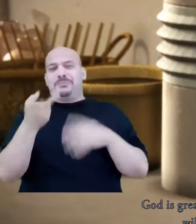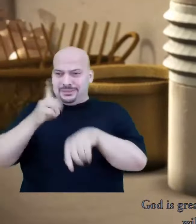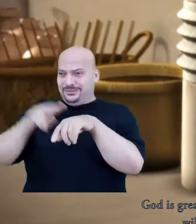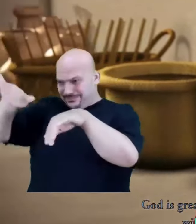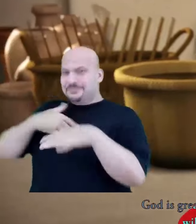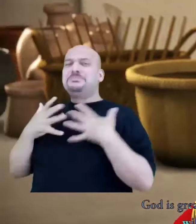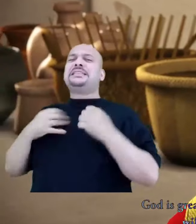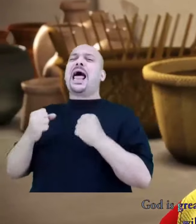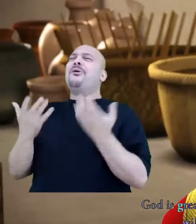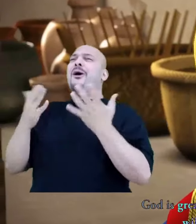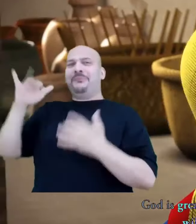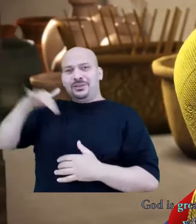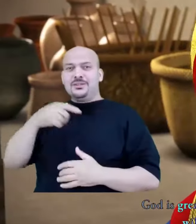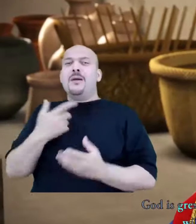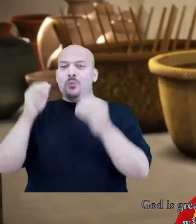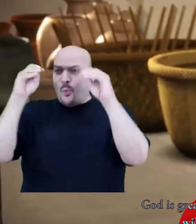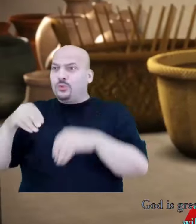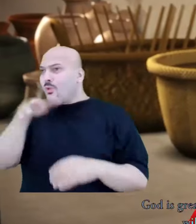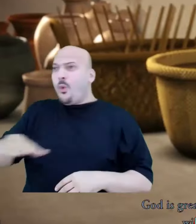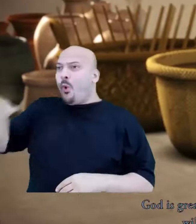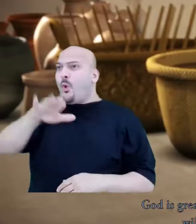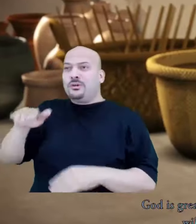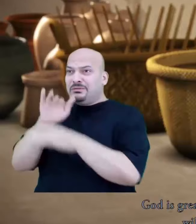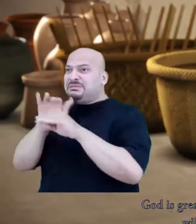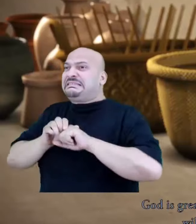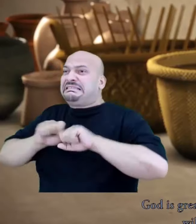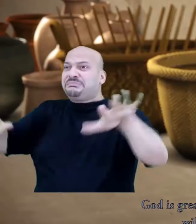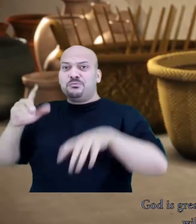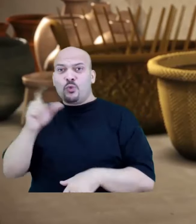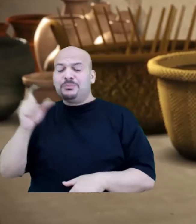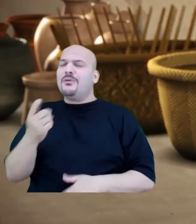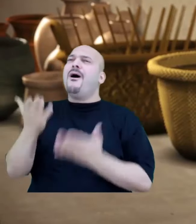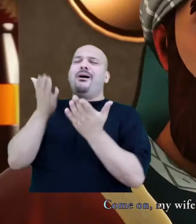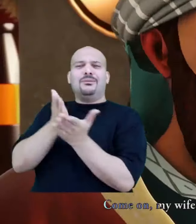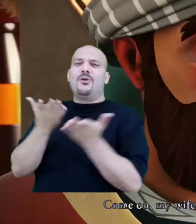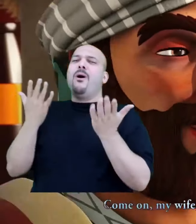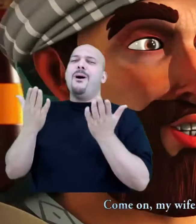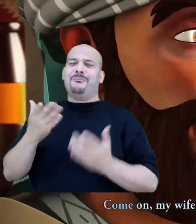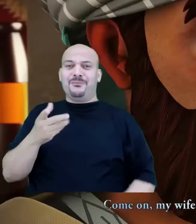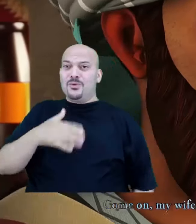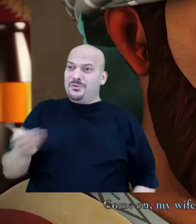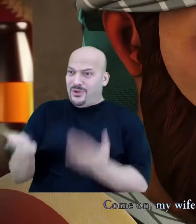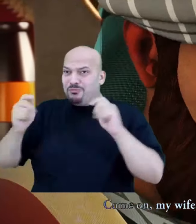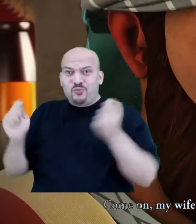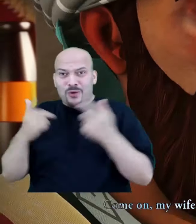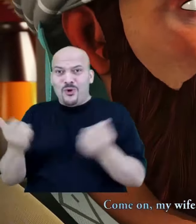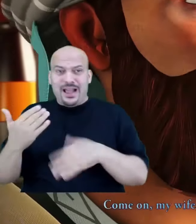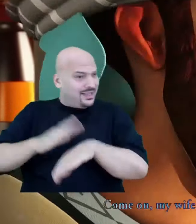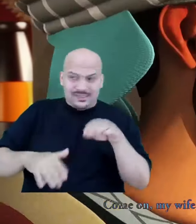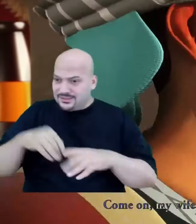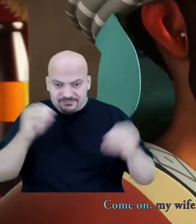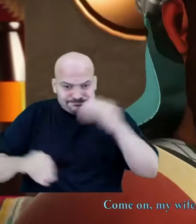أعادك الله إلينا سالماً وجعلك سبباً في نشر الدعوة. هيا يا زوجتي،